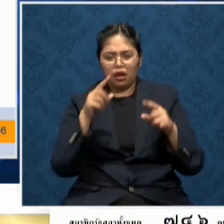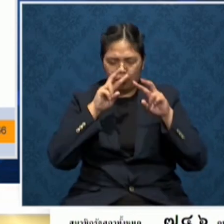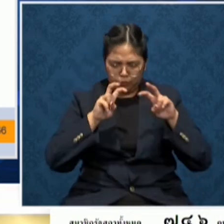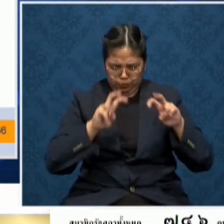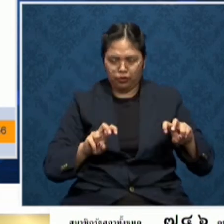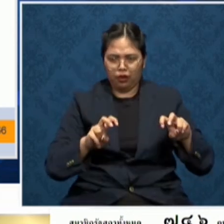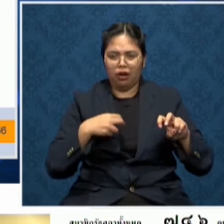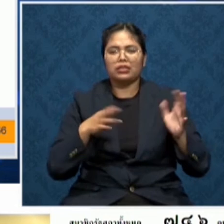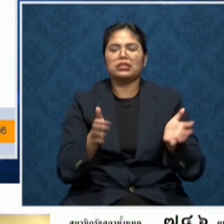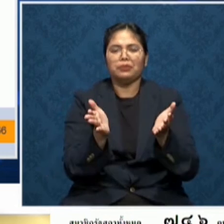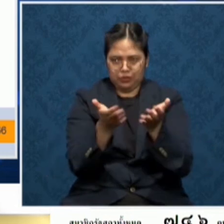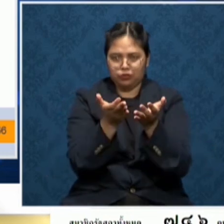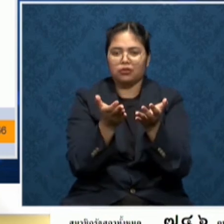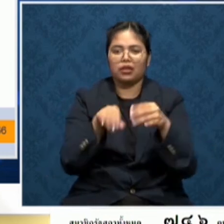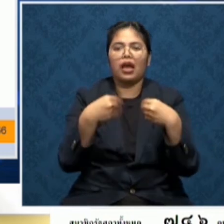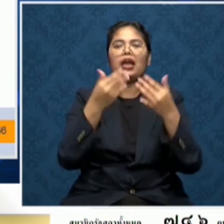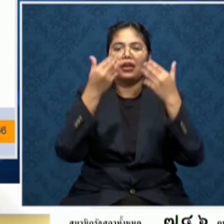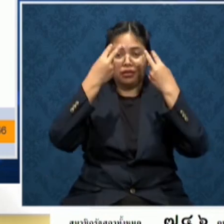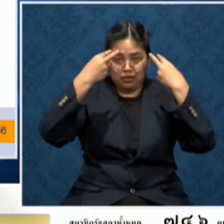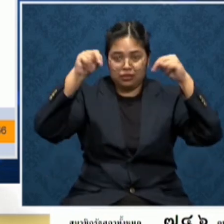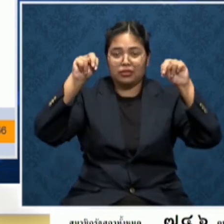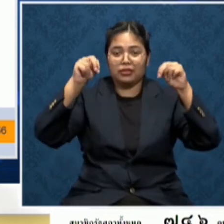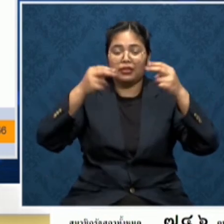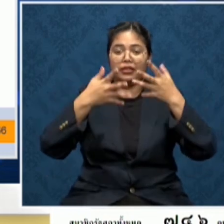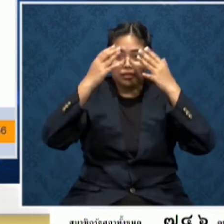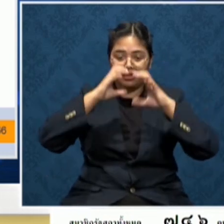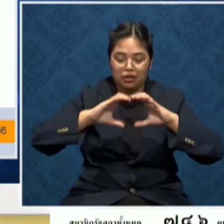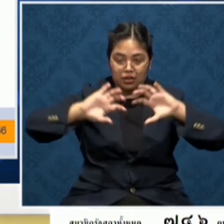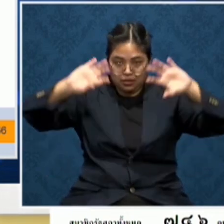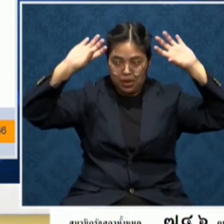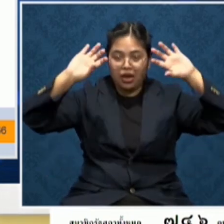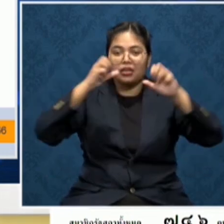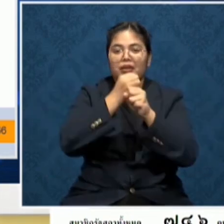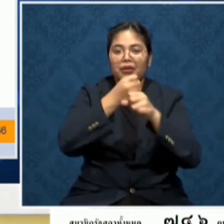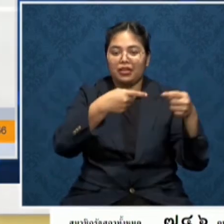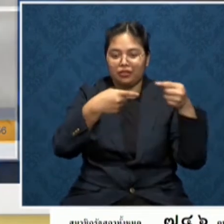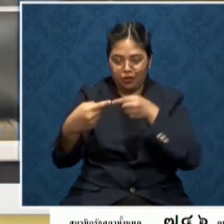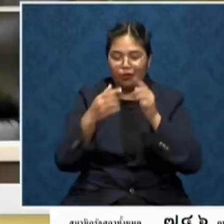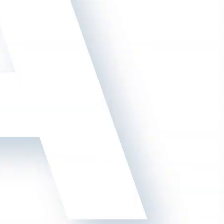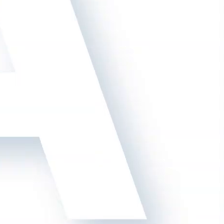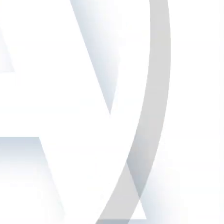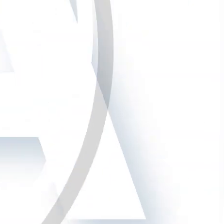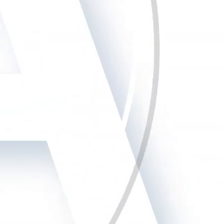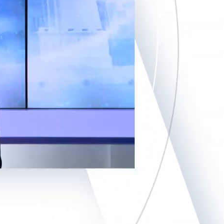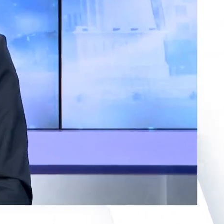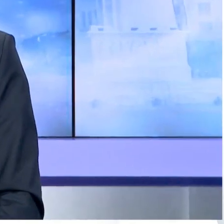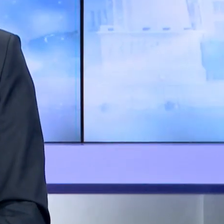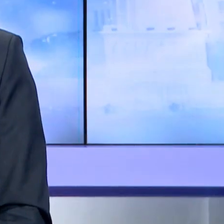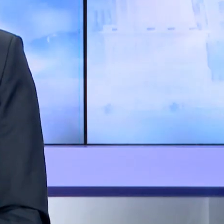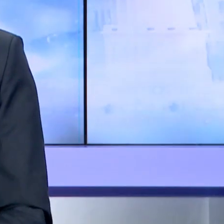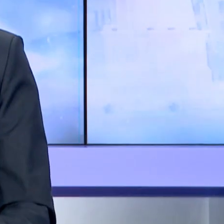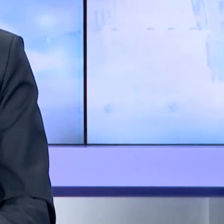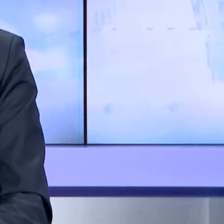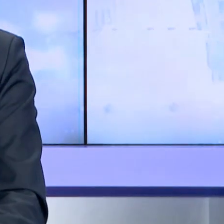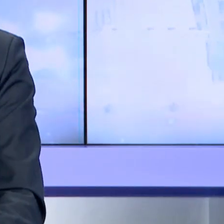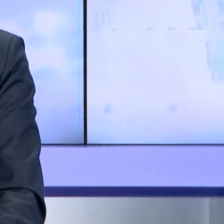ยินดีที่จะสนับสนุนให้รัฐบาลทำเรื่องนี้อย่างเต็มกำลังต่อไปกราบขอบพระคุณท่านประธานครับ ดูคลิปจบแล้วนะ